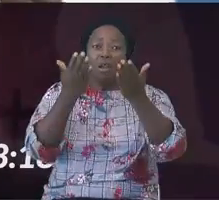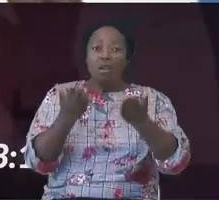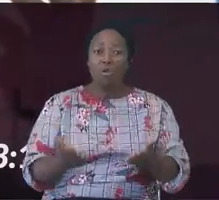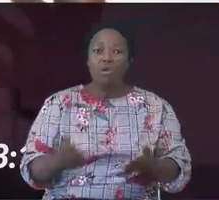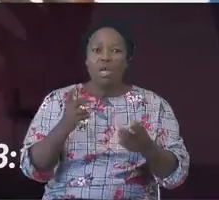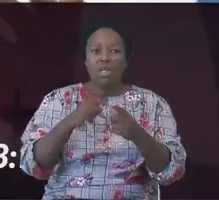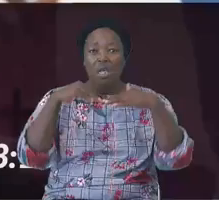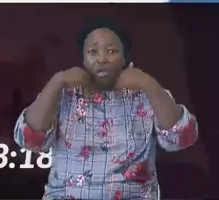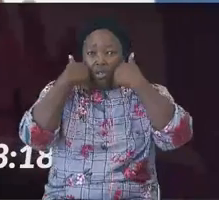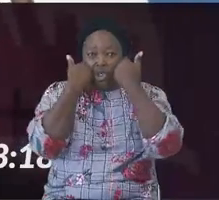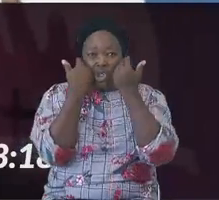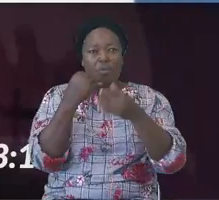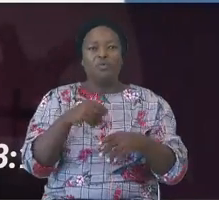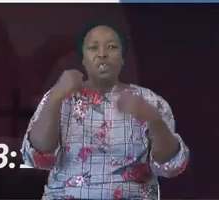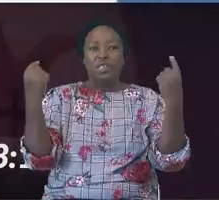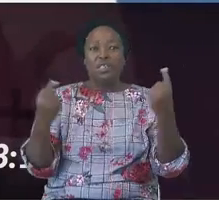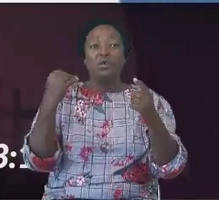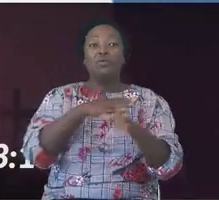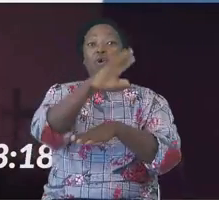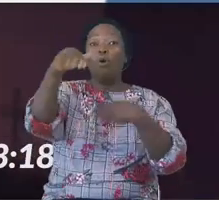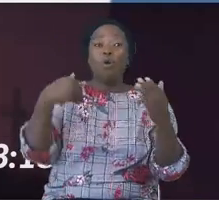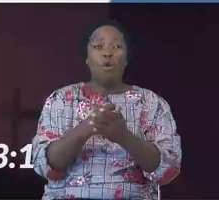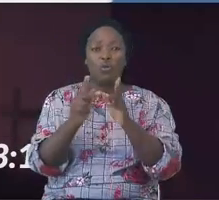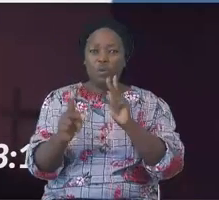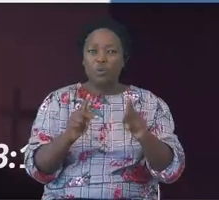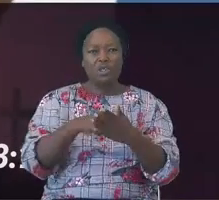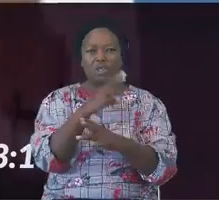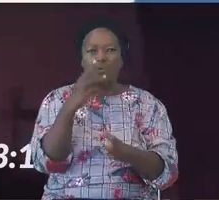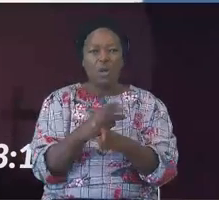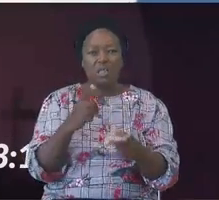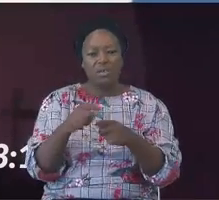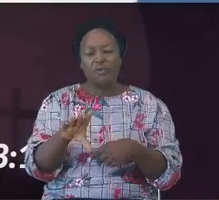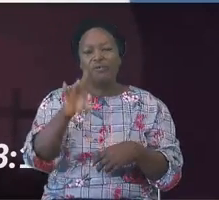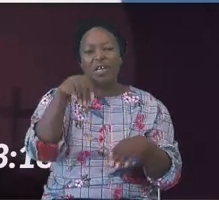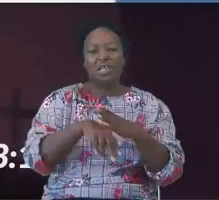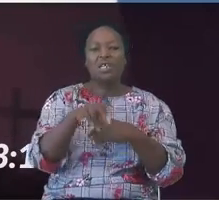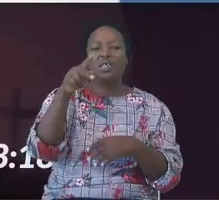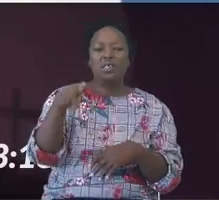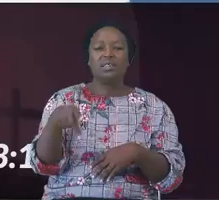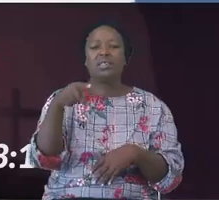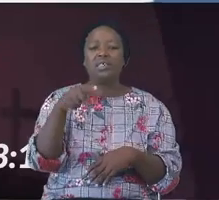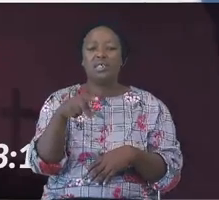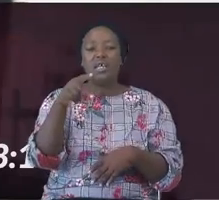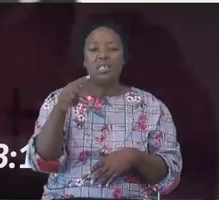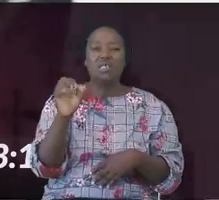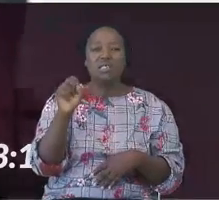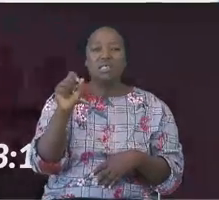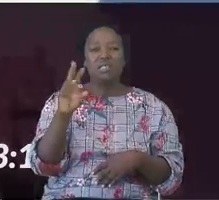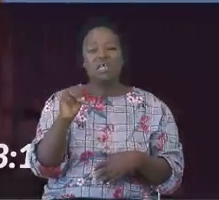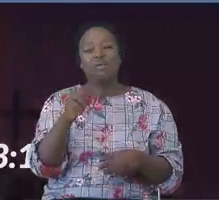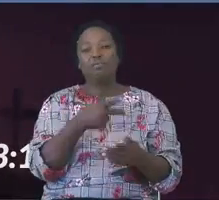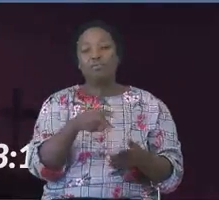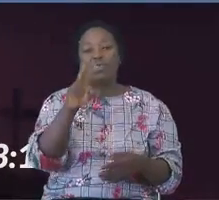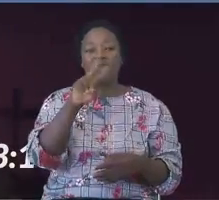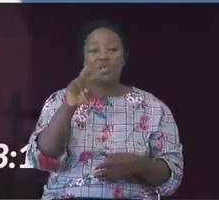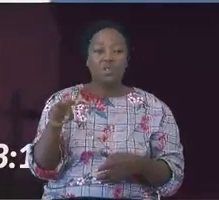fardeau, la honte, la dégradation, le châtiment des péchés de toute l'humanité.